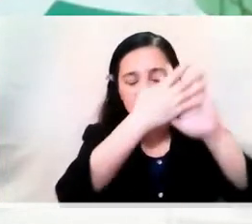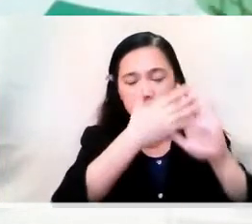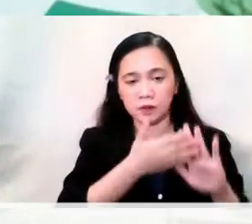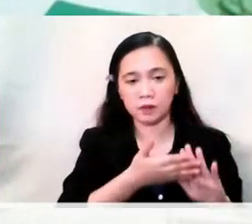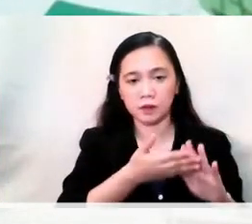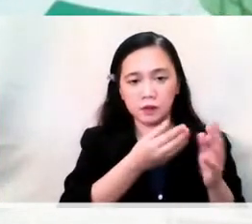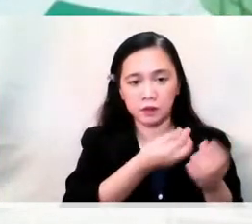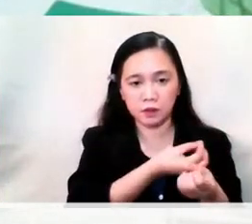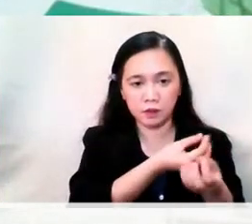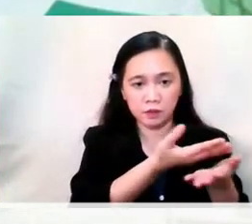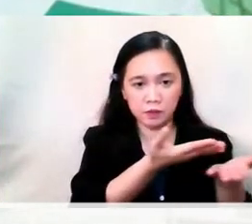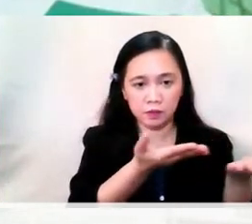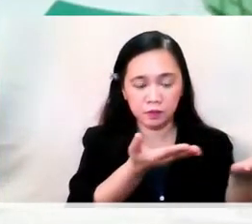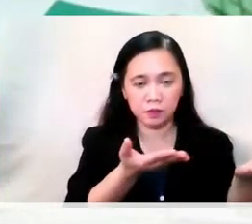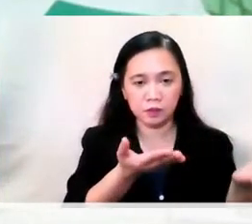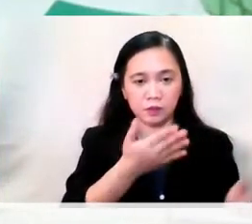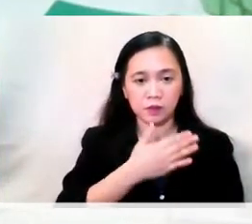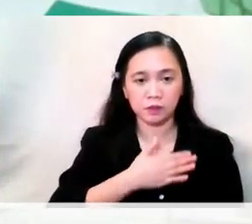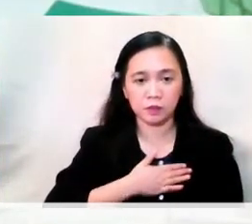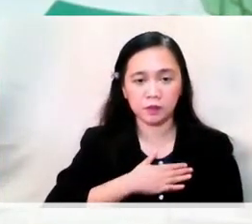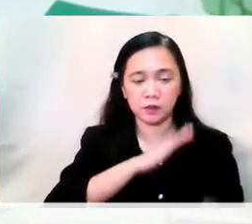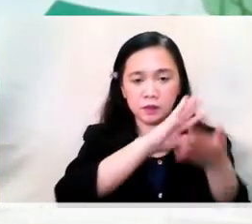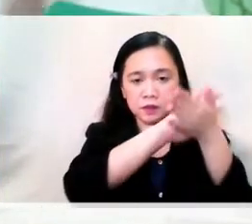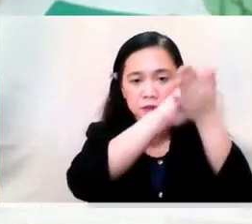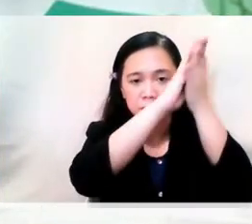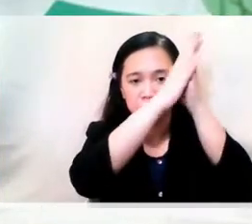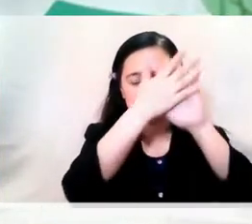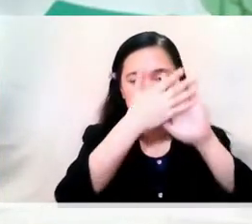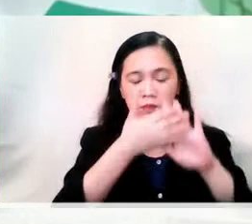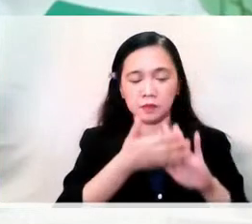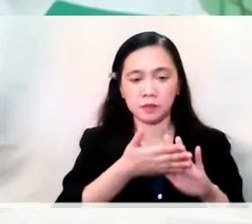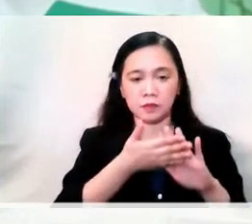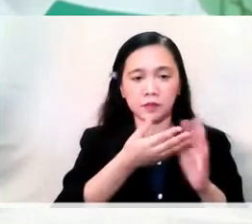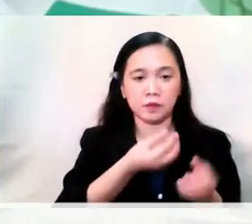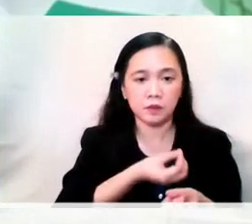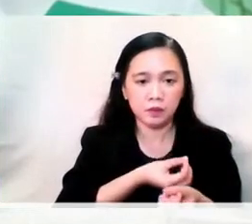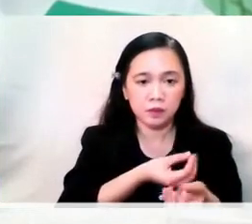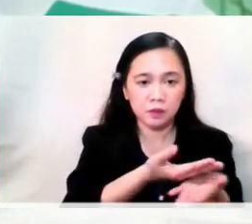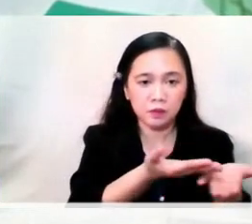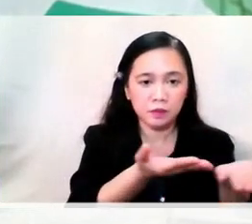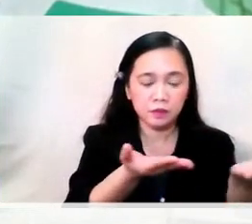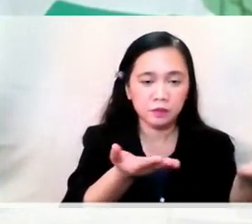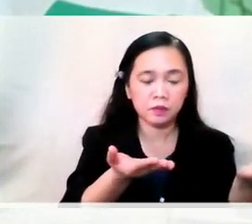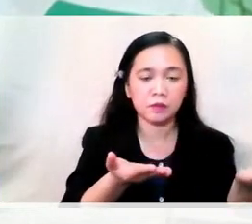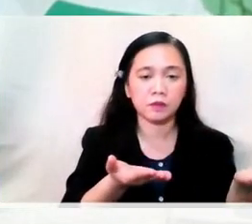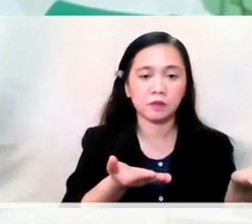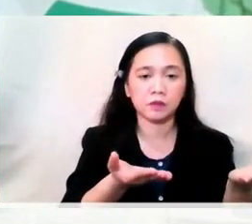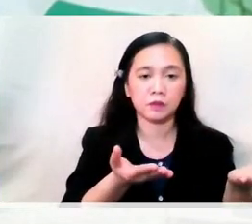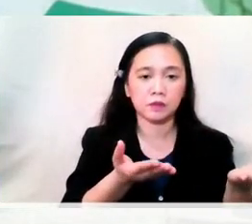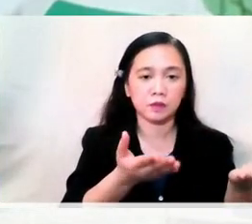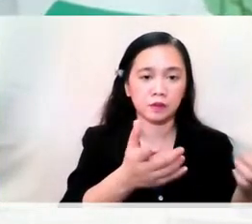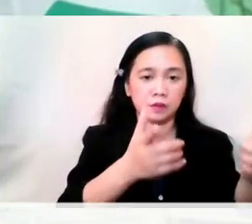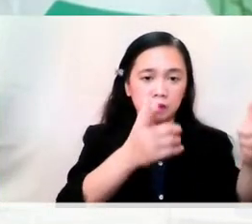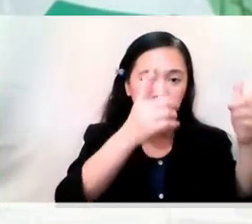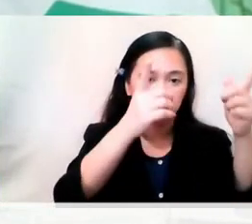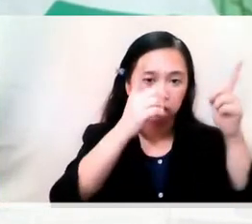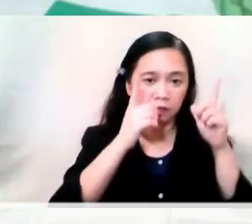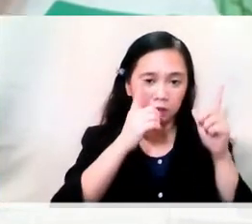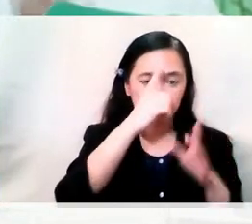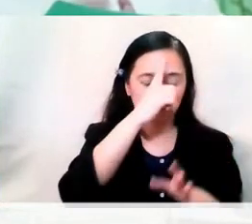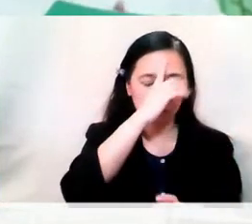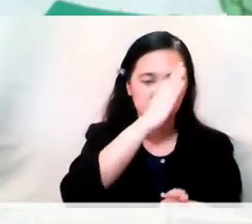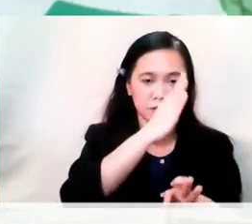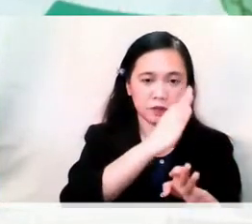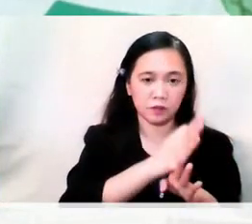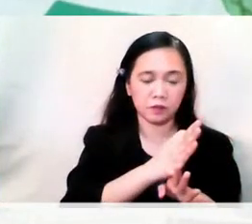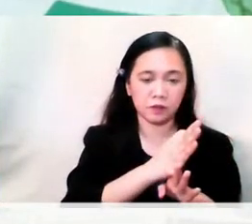ko sa inyo, ang aking kapayapaan ang ibinibigay ko sa inyo. Tunghayan mo ang aming